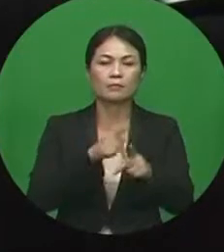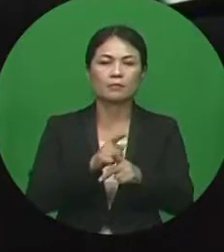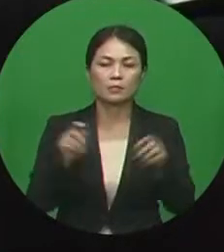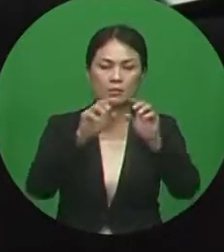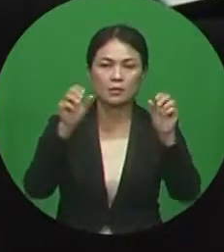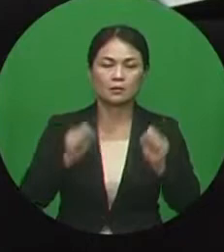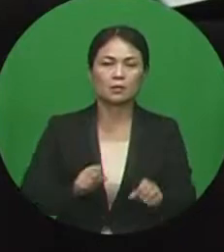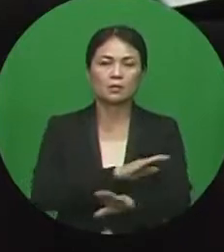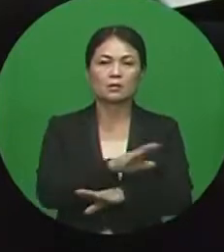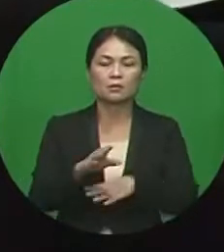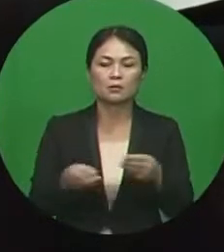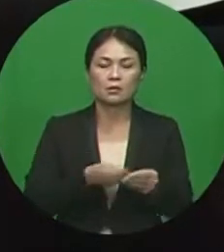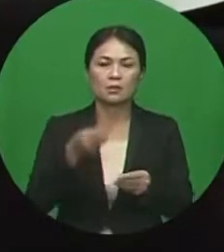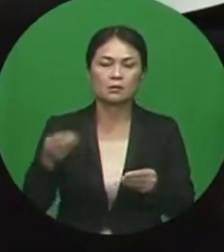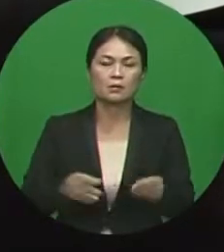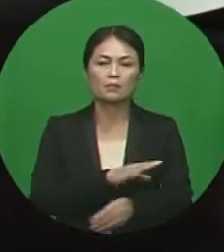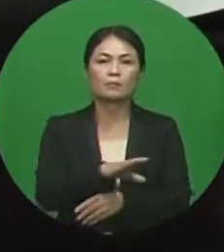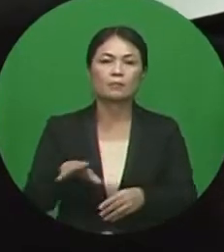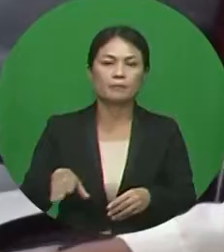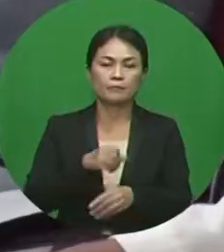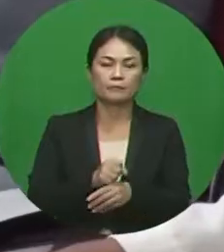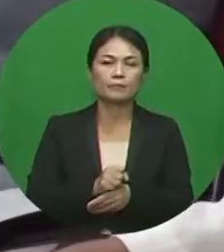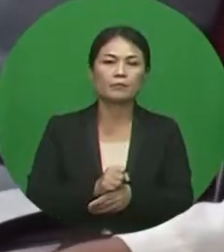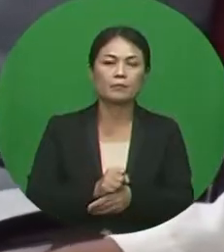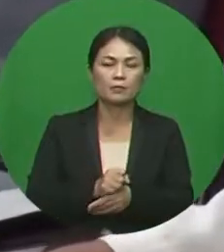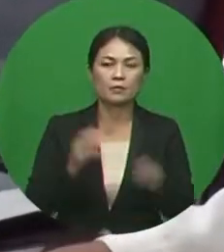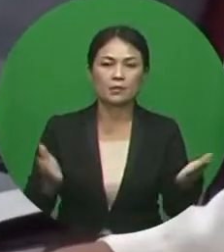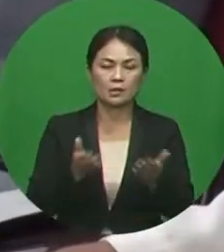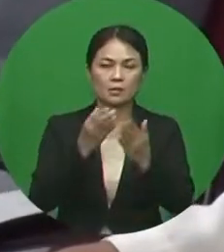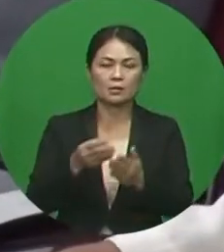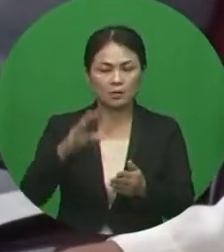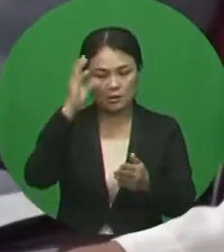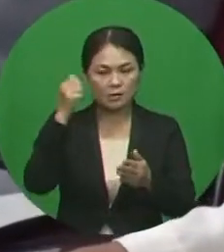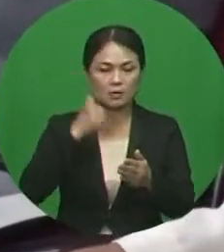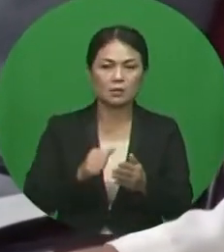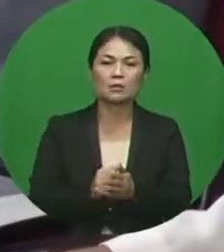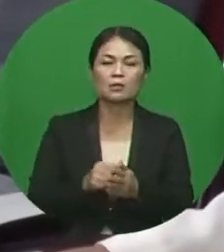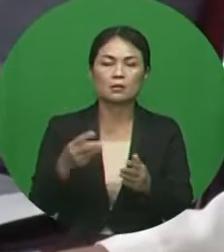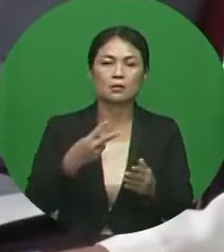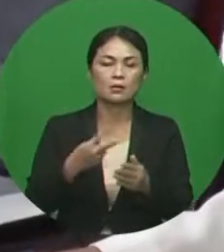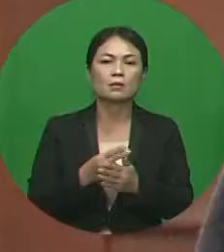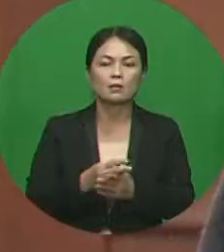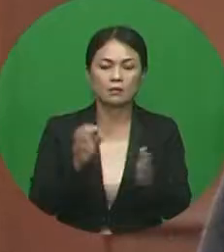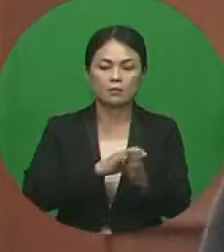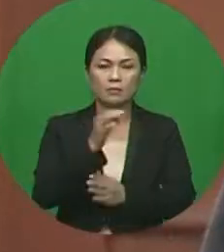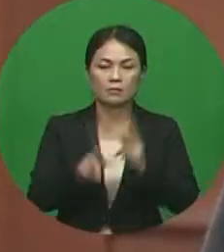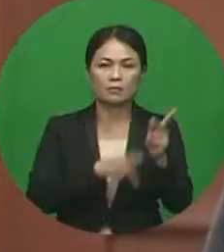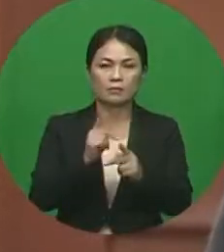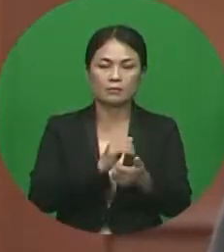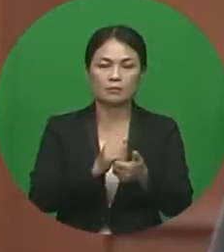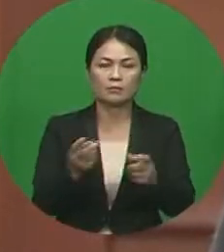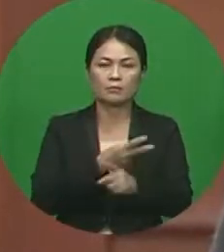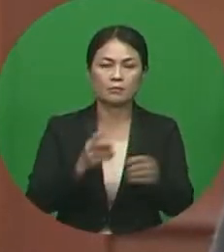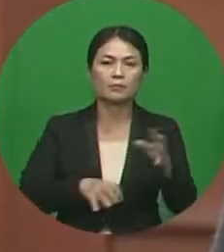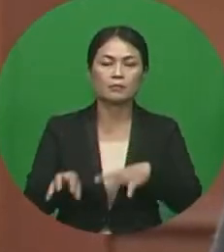ប្រព័ន្ធគ្រប់គ្រងហិរញ្ញវត្ថុរបស់កម្ពុជាការលើកកម្ពស់ gender នៅក្នុងវិស័យសាធារណៈរួមនឹងការអនុវត្ត